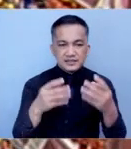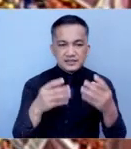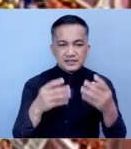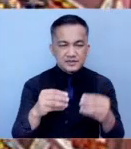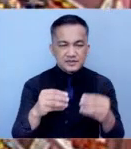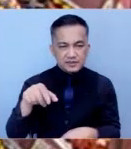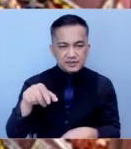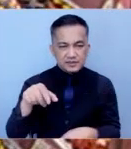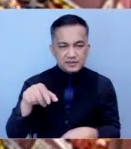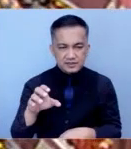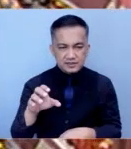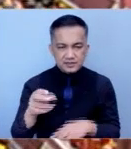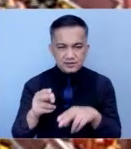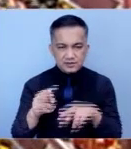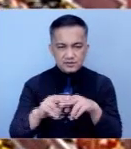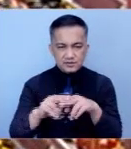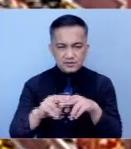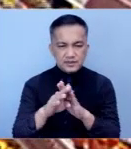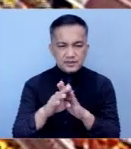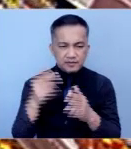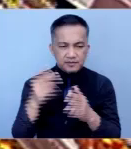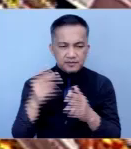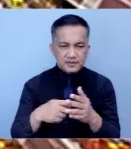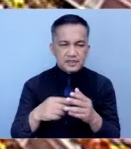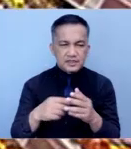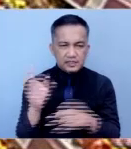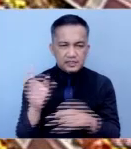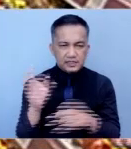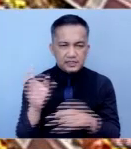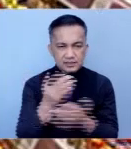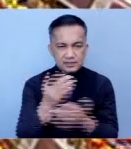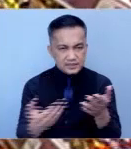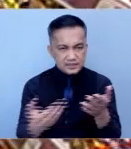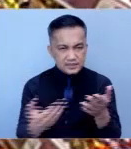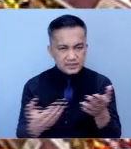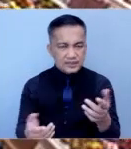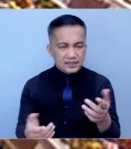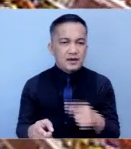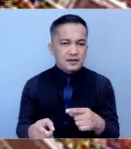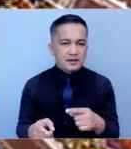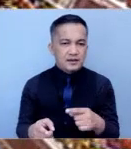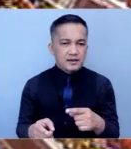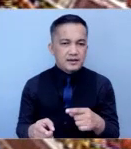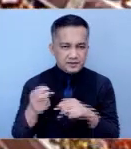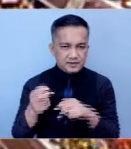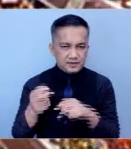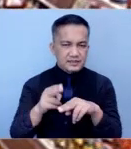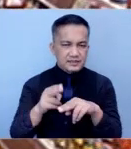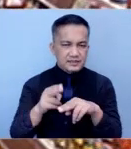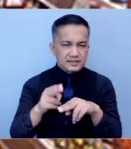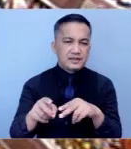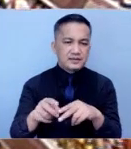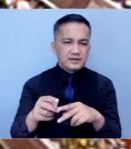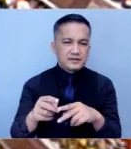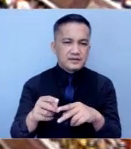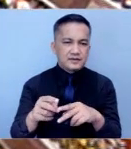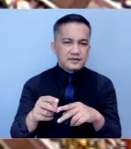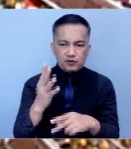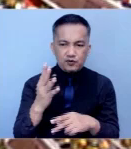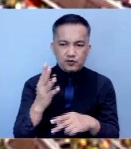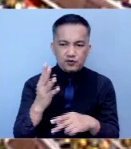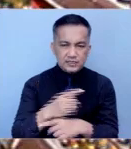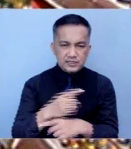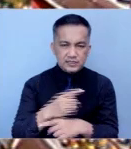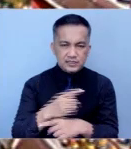Quezon City, tumaas na ang ilang presyo ng Noche Buena item at inaasahang madadagdagan pa daw yan 40 araw